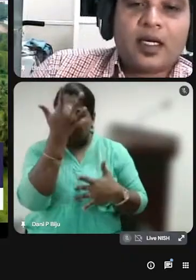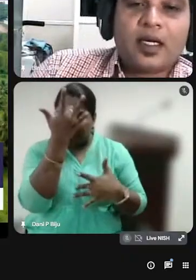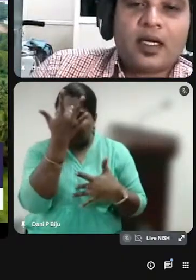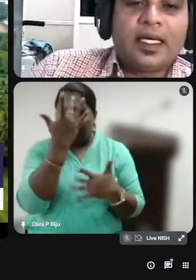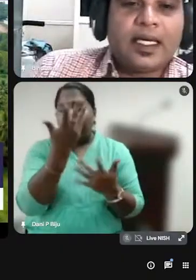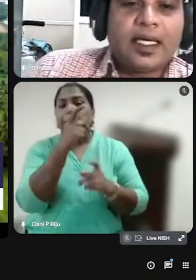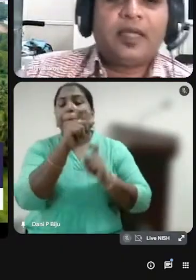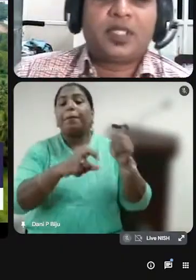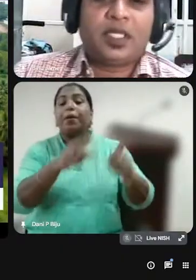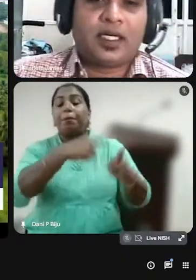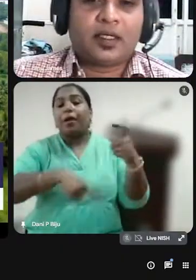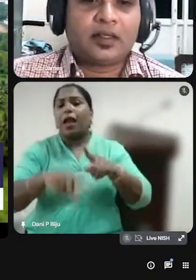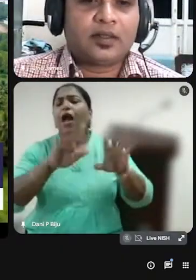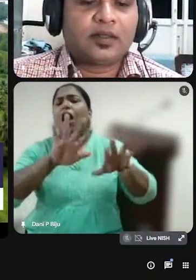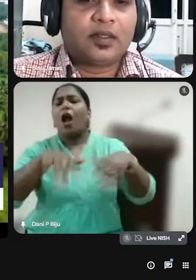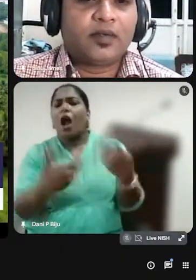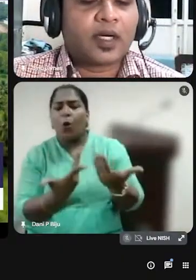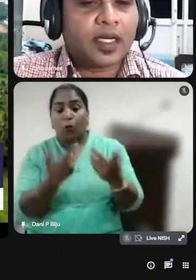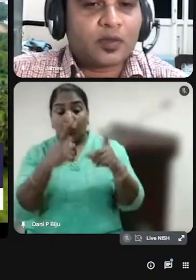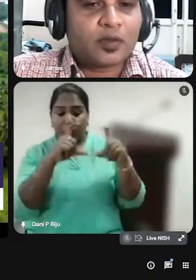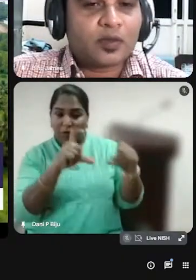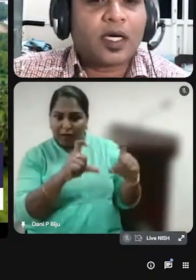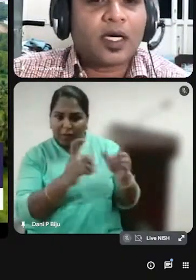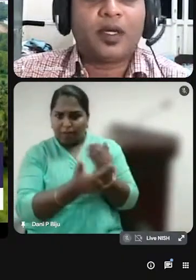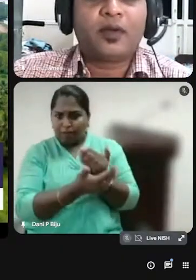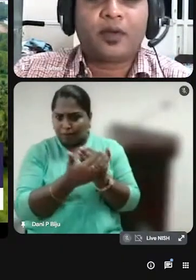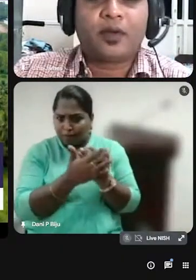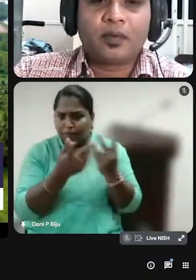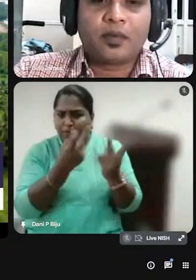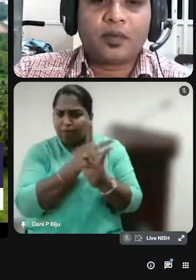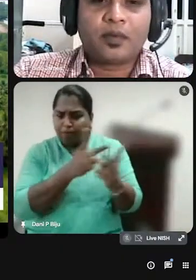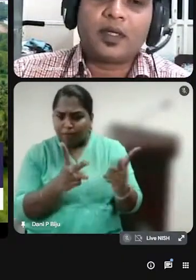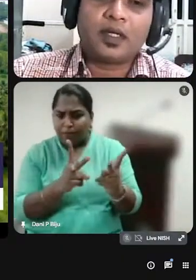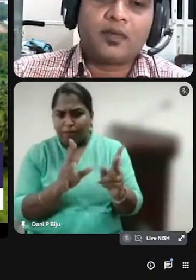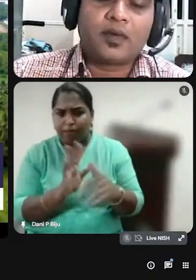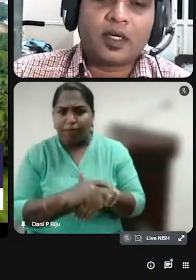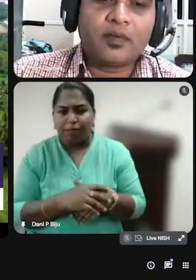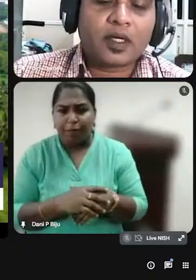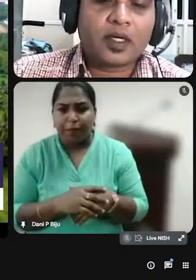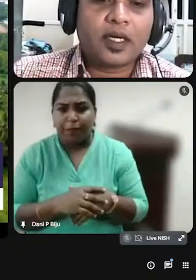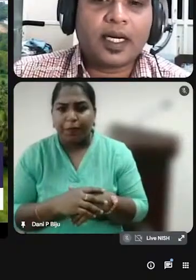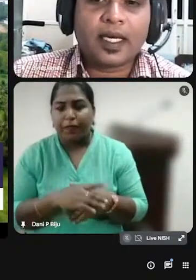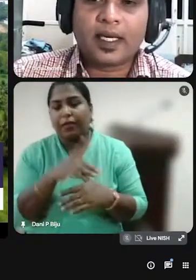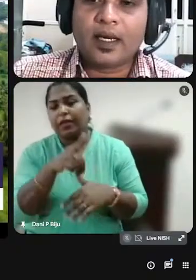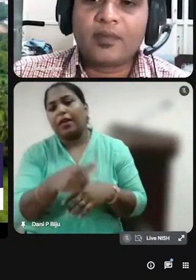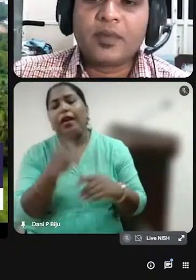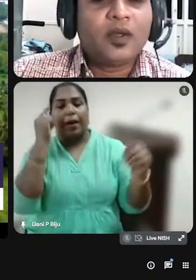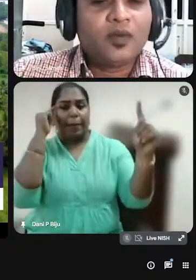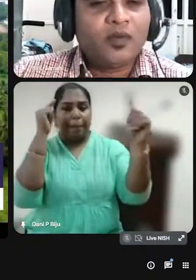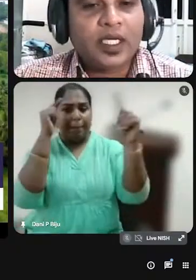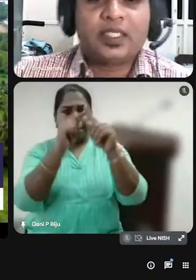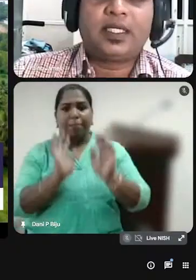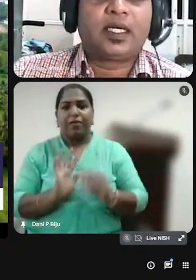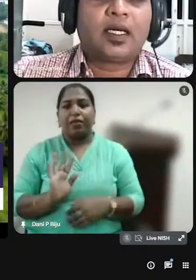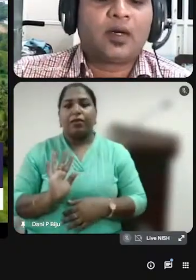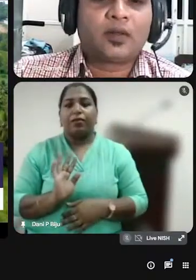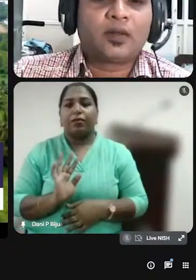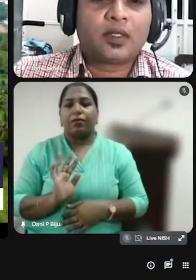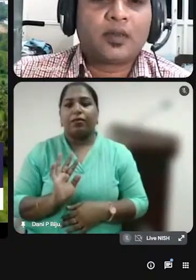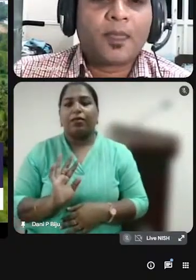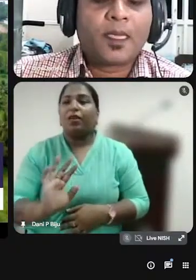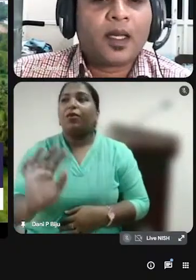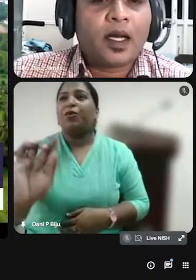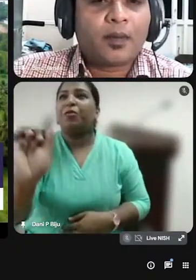രോഗികളെ കൈകാര്യം ചെയ്യേണ്ടത്. ഇവരുടെ ഏറ്റവും പ്രധാനമായ ഒരു ഘടകമാണ് ഇവർക്ക് ഇടയ്ക്കെല്ലാം വീഴ്ച